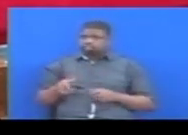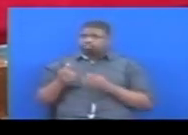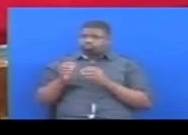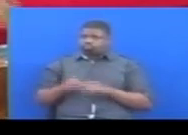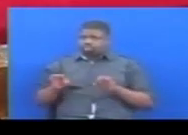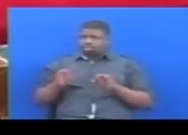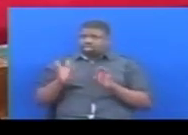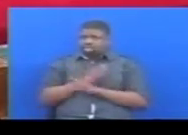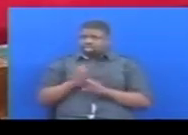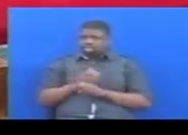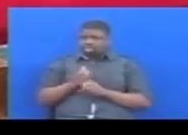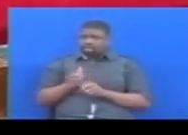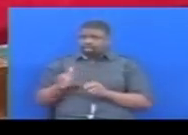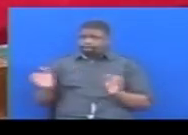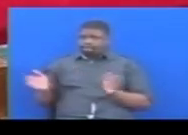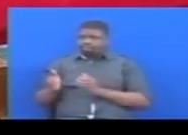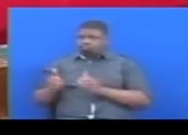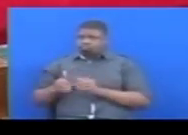mingi.